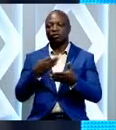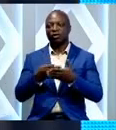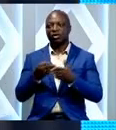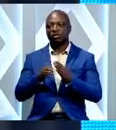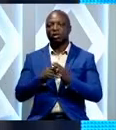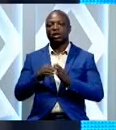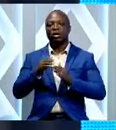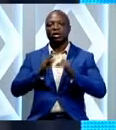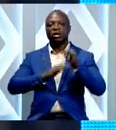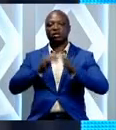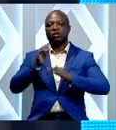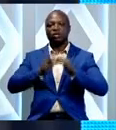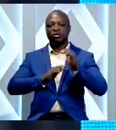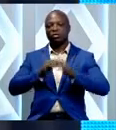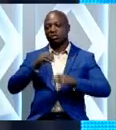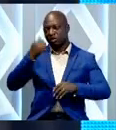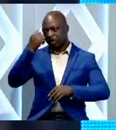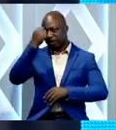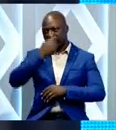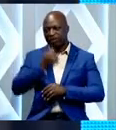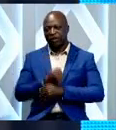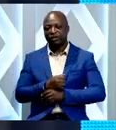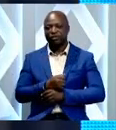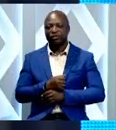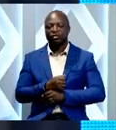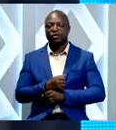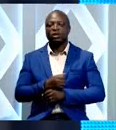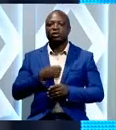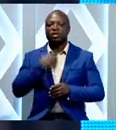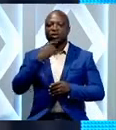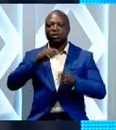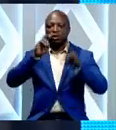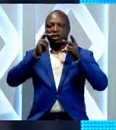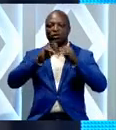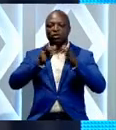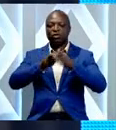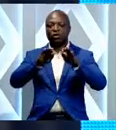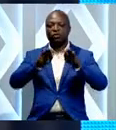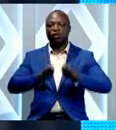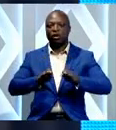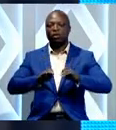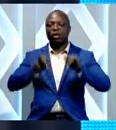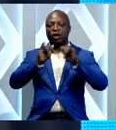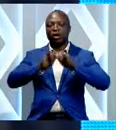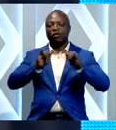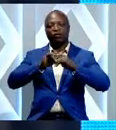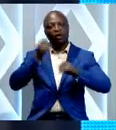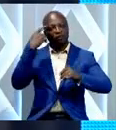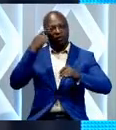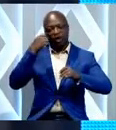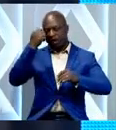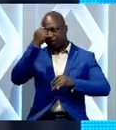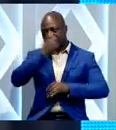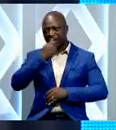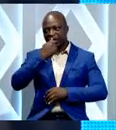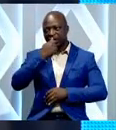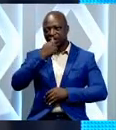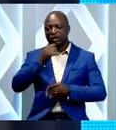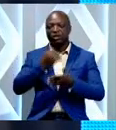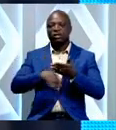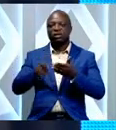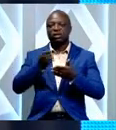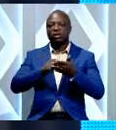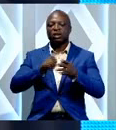des infrastructures en Afrique. Je dirais que le thème du forum Infra for Africa s'inscrit